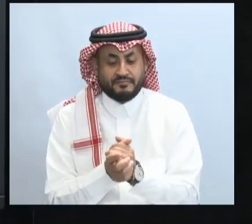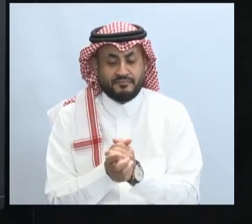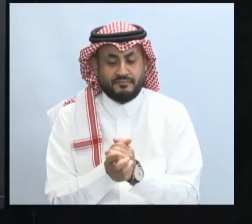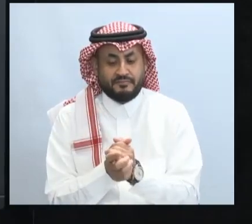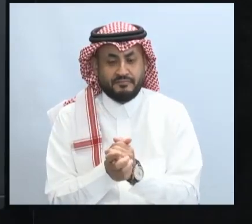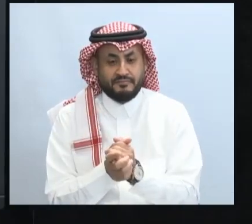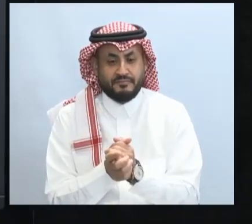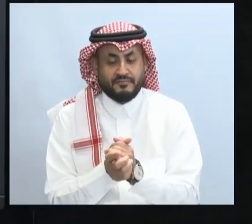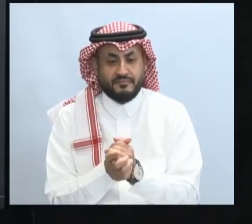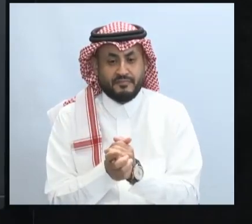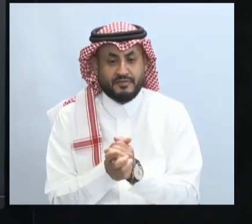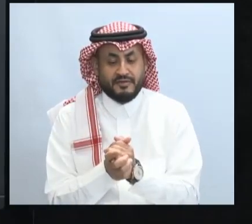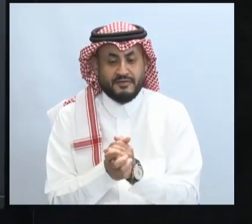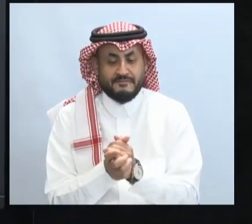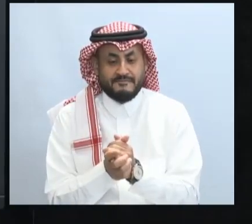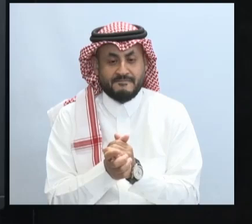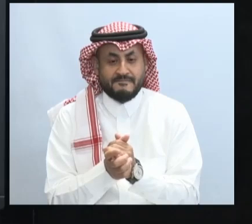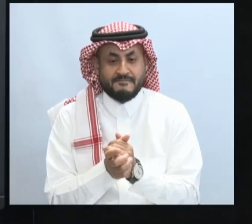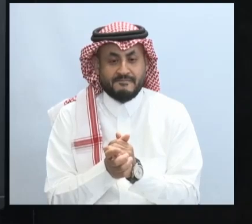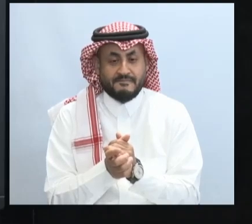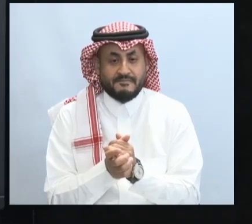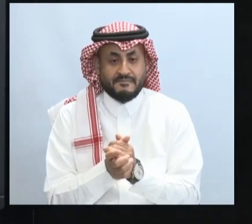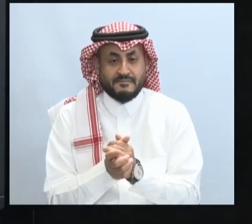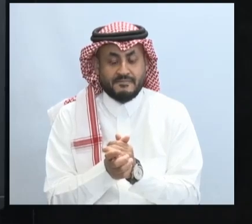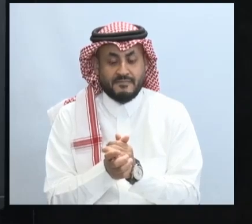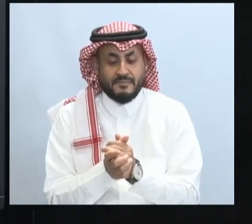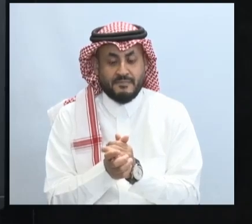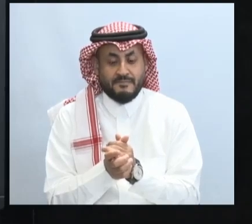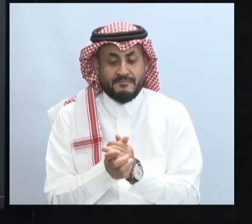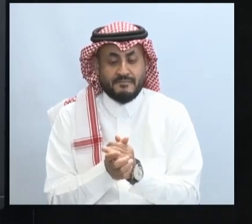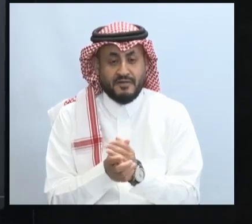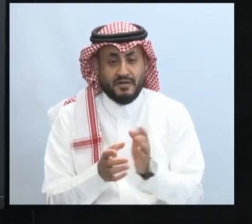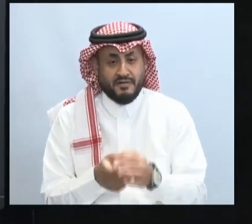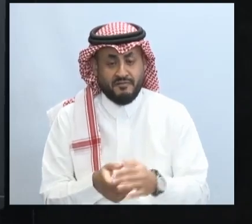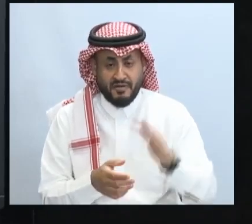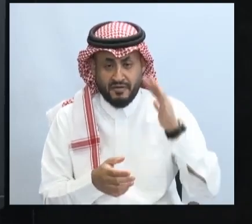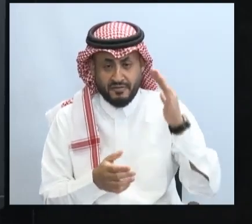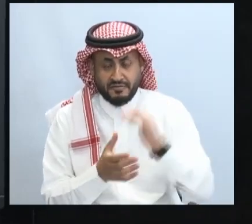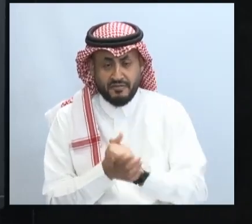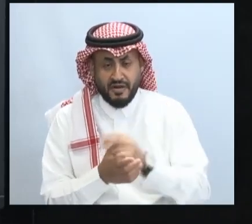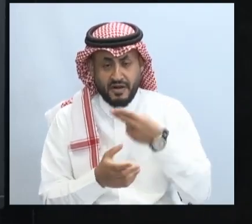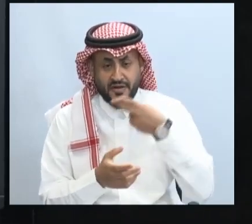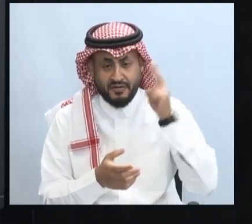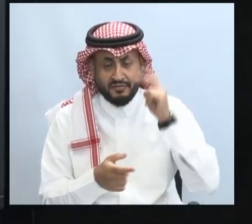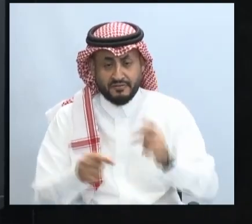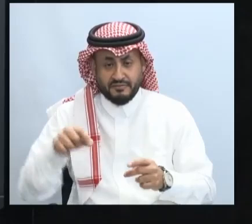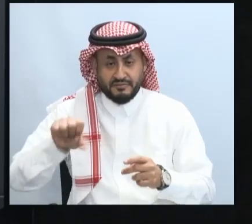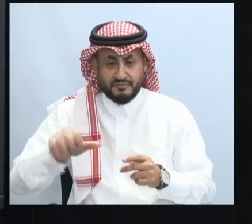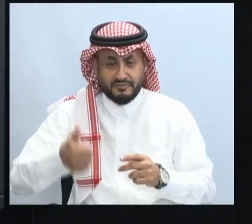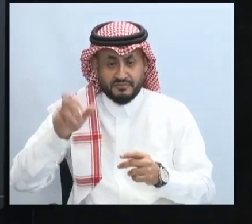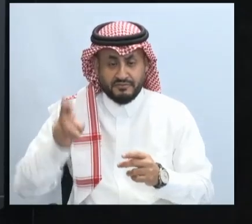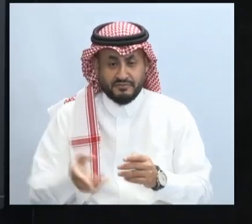وارحب بكم اجمل واحسن ترحيب في مطلع هذا الدرس كما ارحب بزميلي من لغه الاشاره الاستاذ